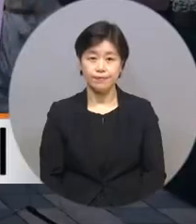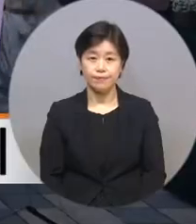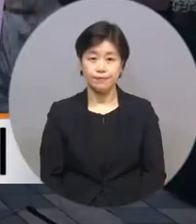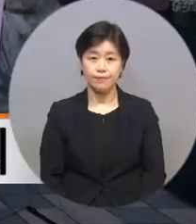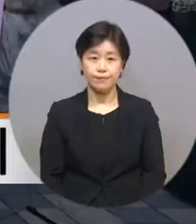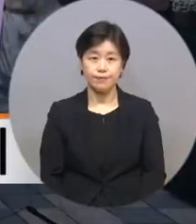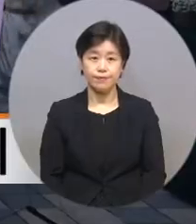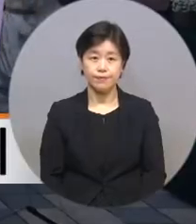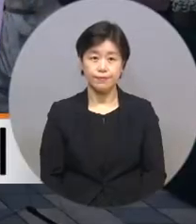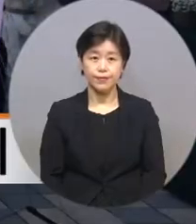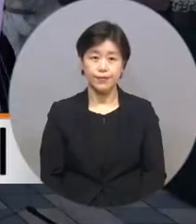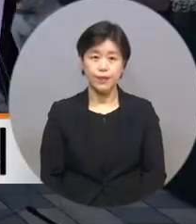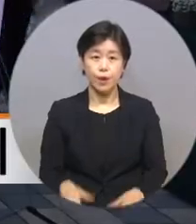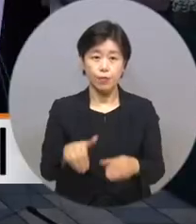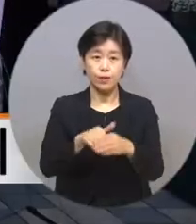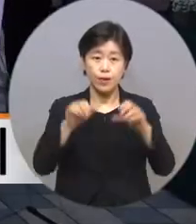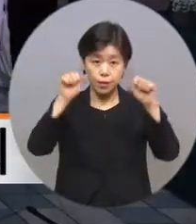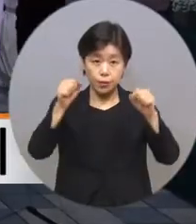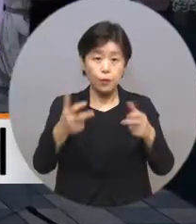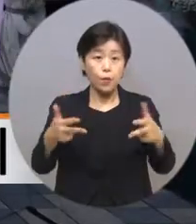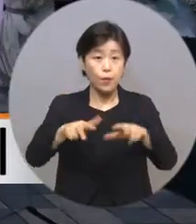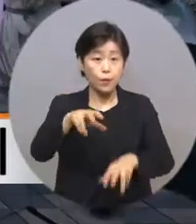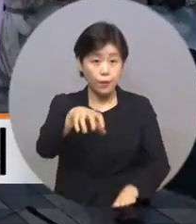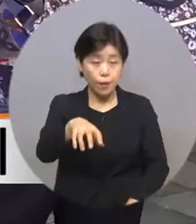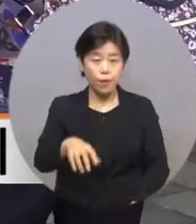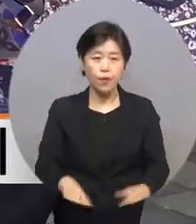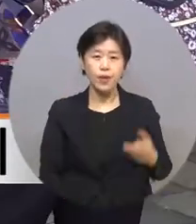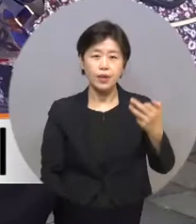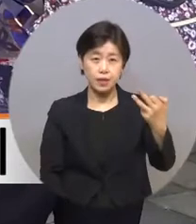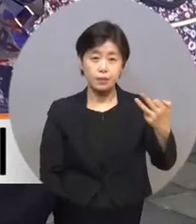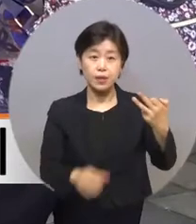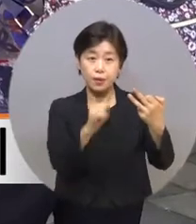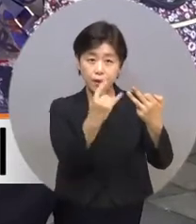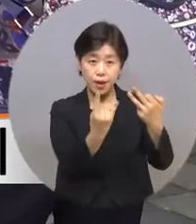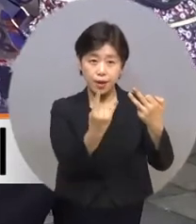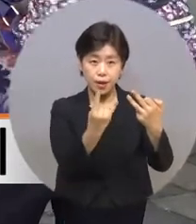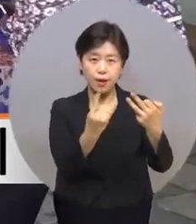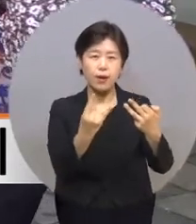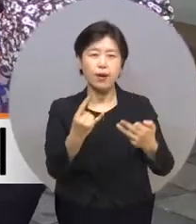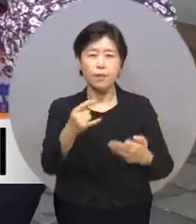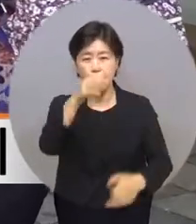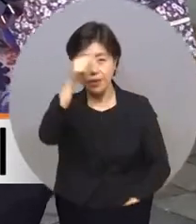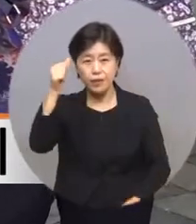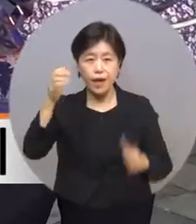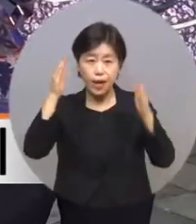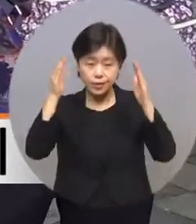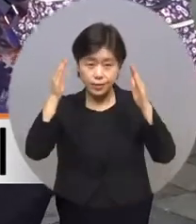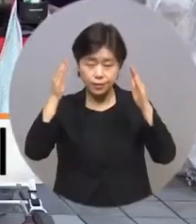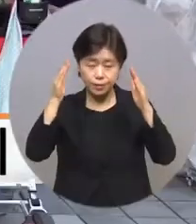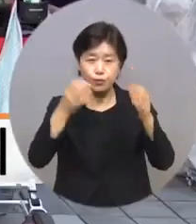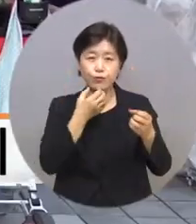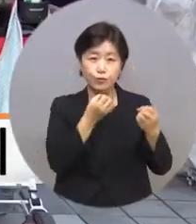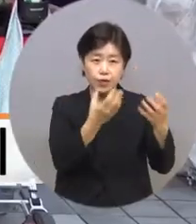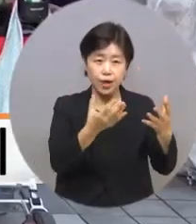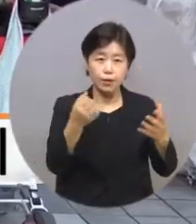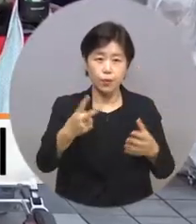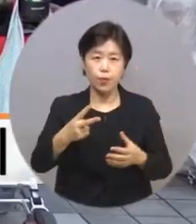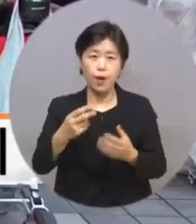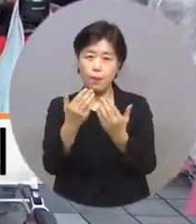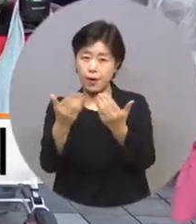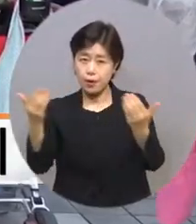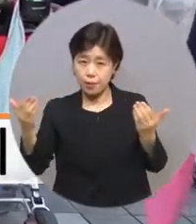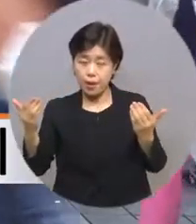강원도 횡성군 횡성문화체육공원에서 제13회 횡성평생학습축제 및 제6회 강원도